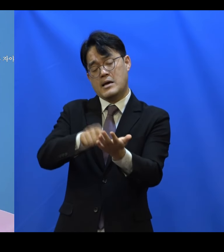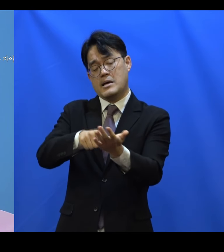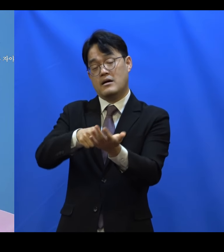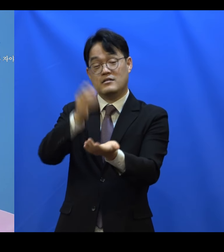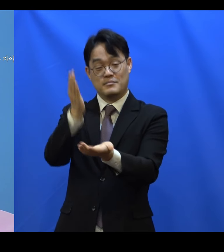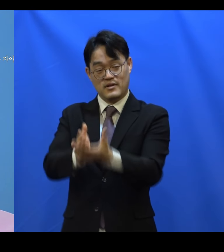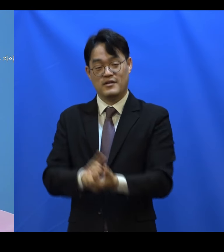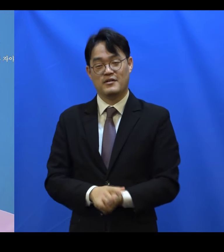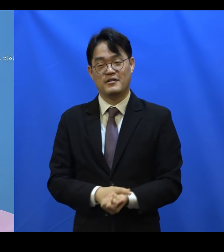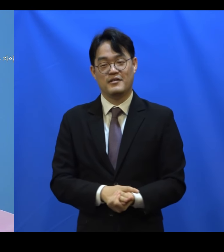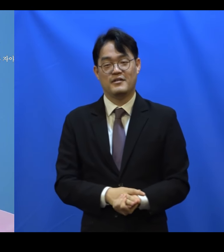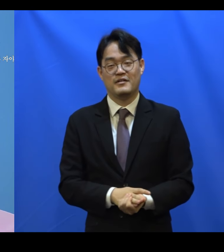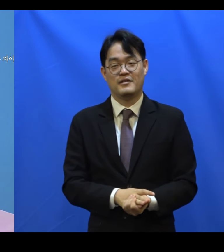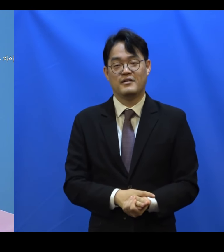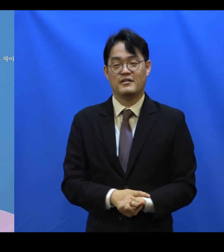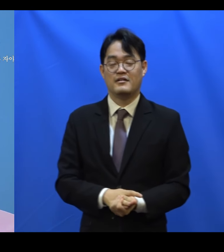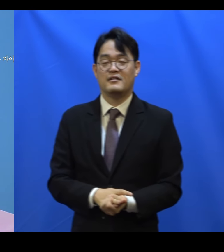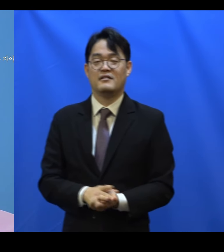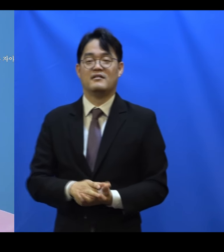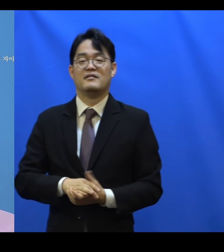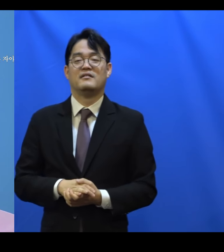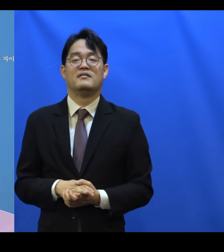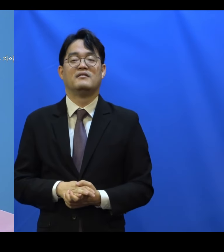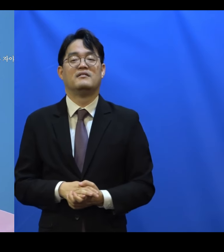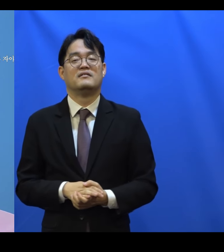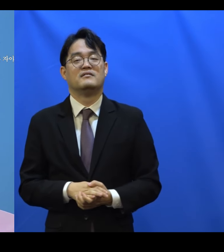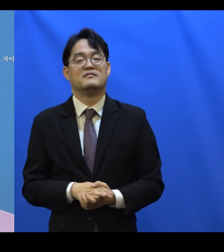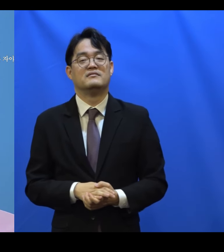굉장히 중요한 얘기를 좀 빨리 지나가서 미안해요.